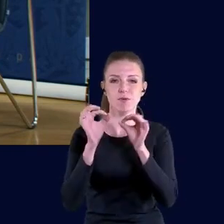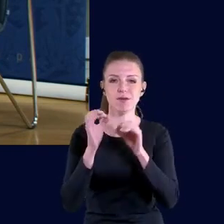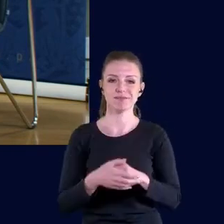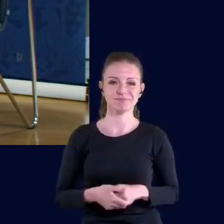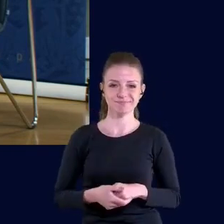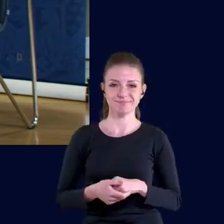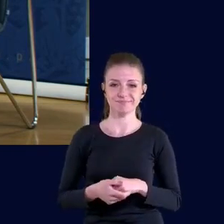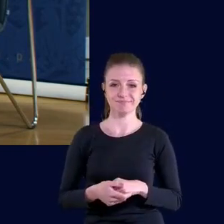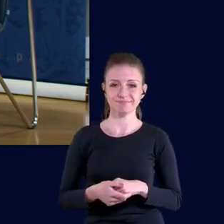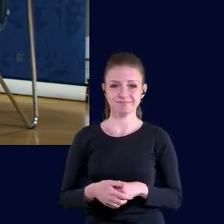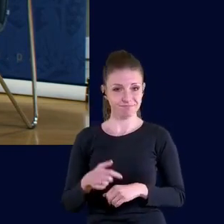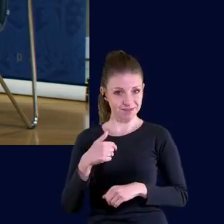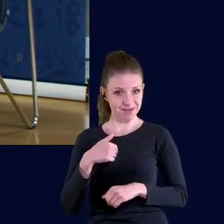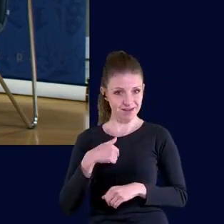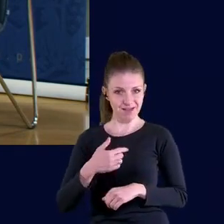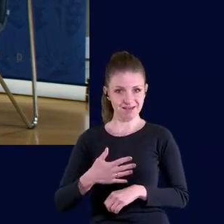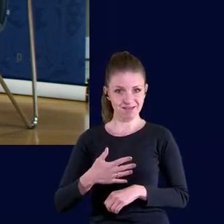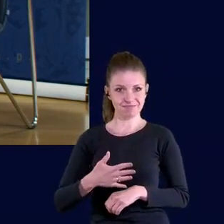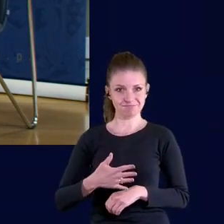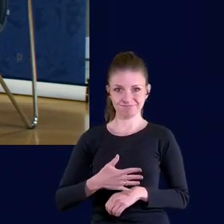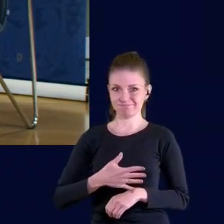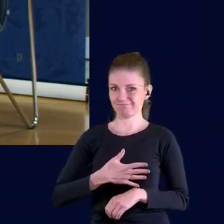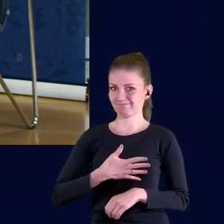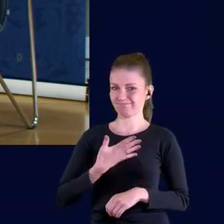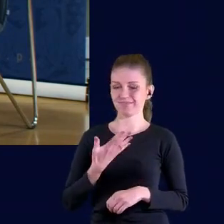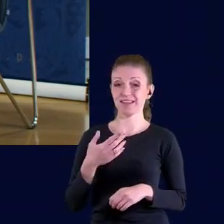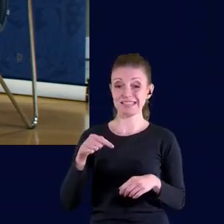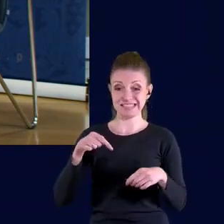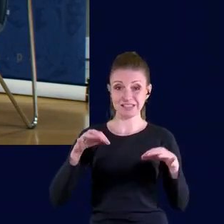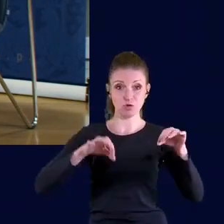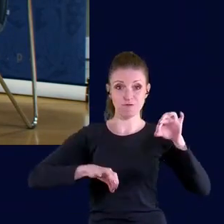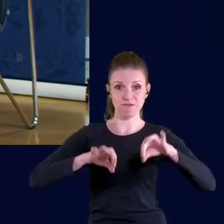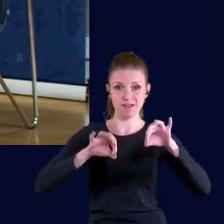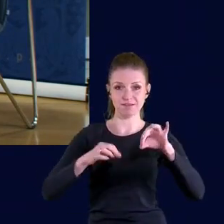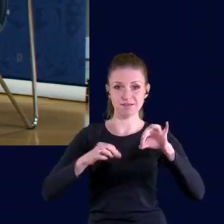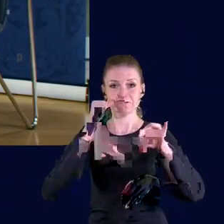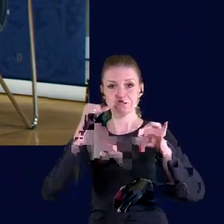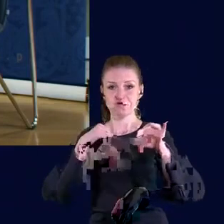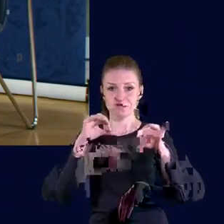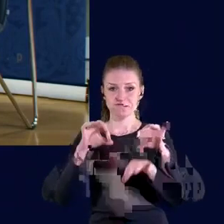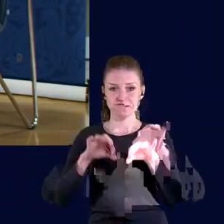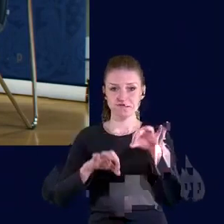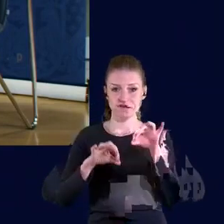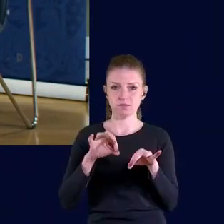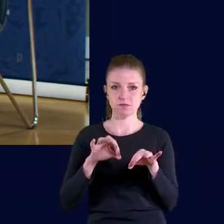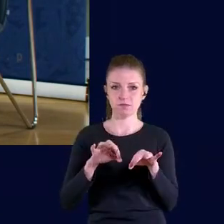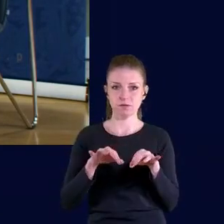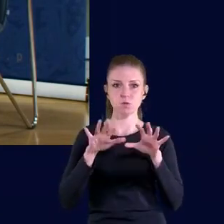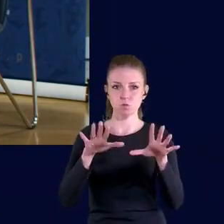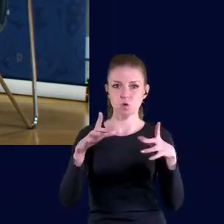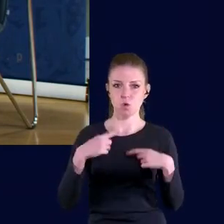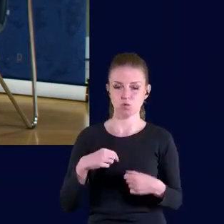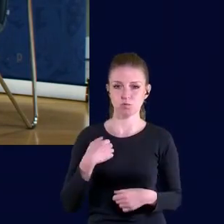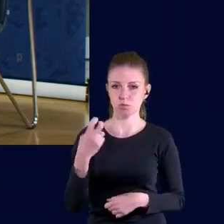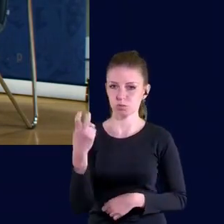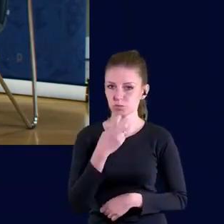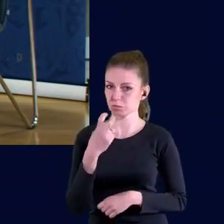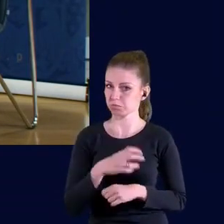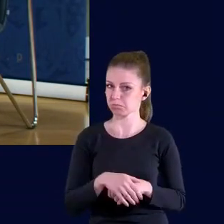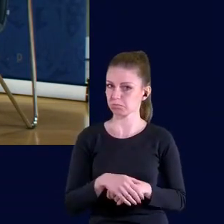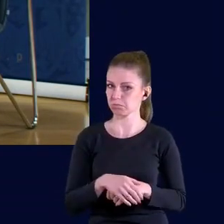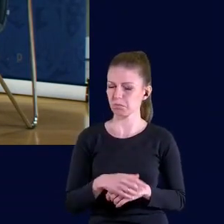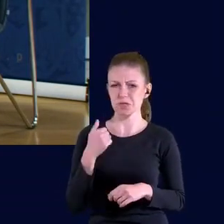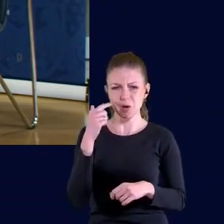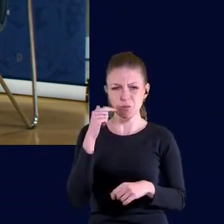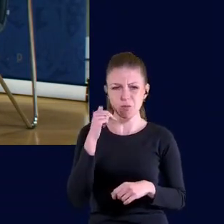Zaskoczyła mnie popularność naszej konferencji w tym bo temat ważny olejna mocno specjalistycznych głowy